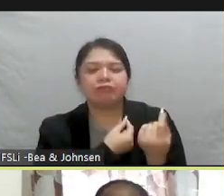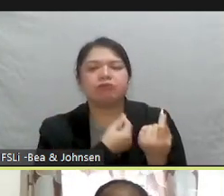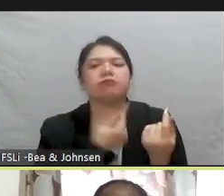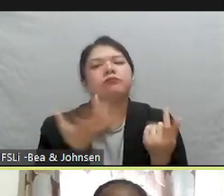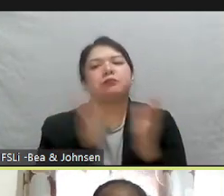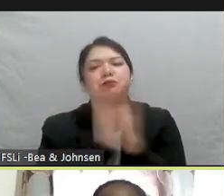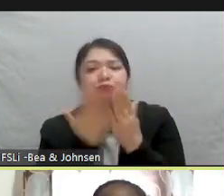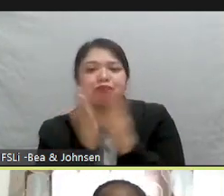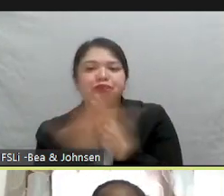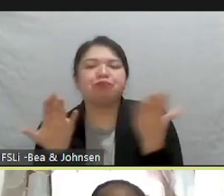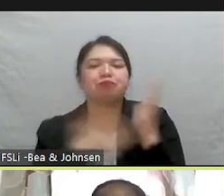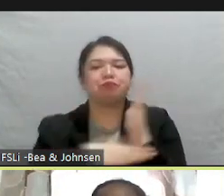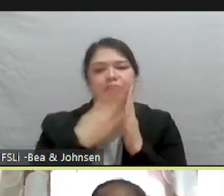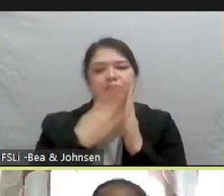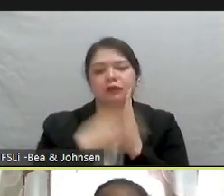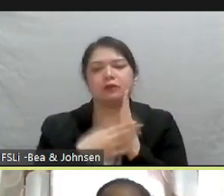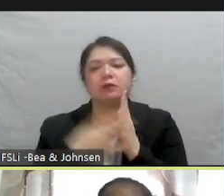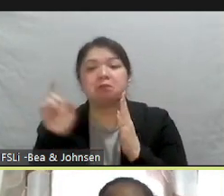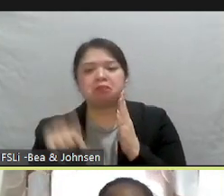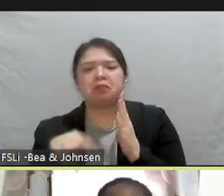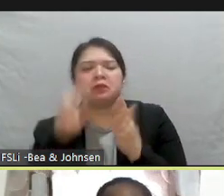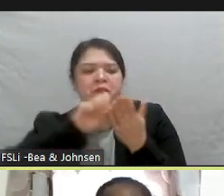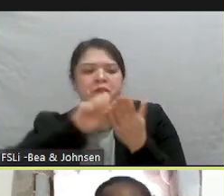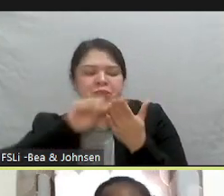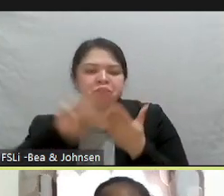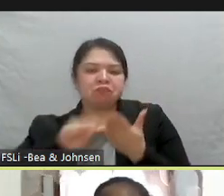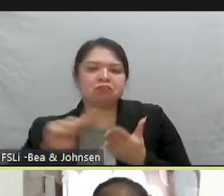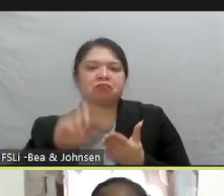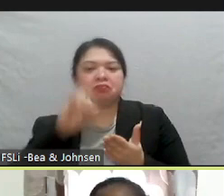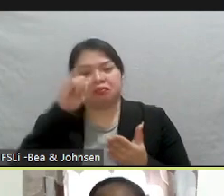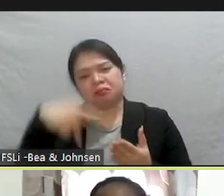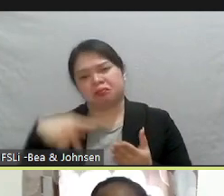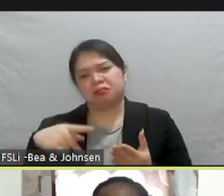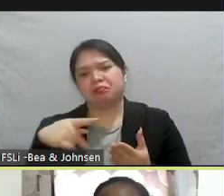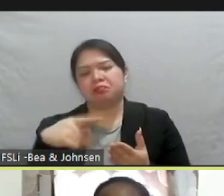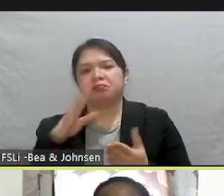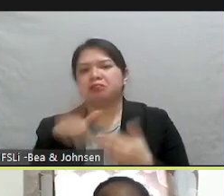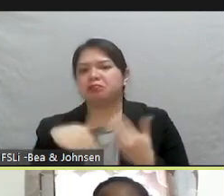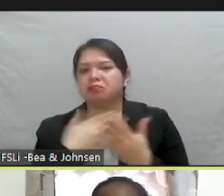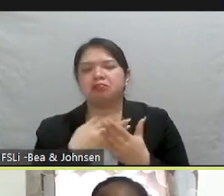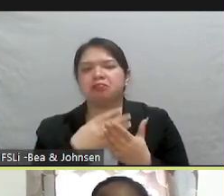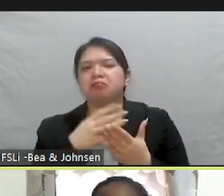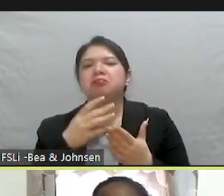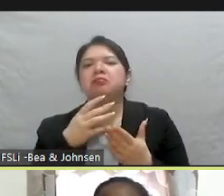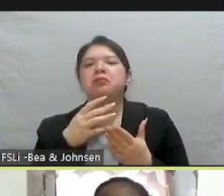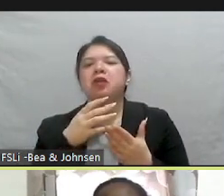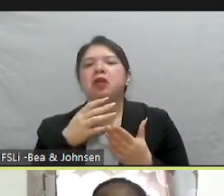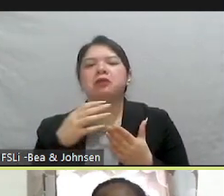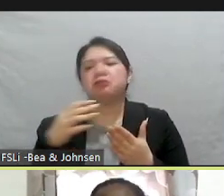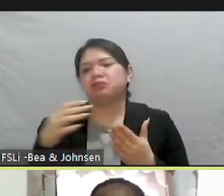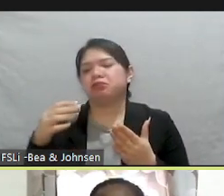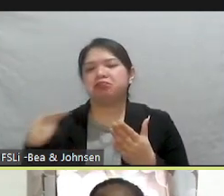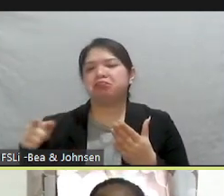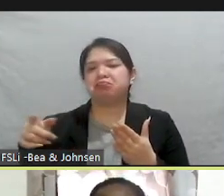books, modules po, dapat validated po ng IP yan, ng IP elder po sa community.